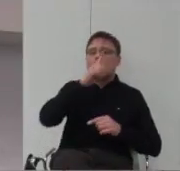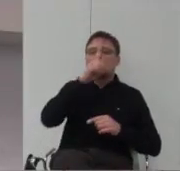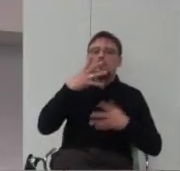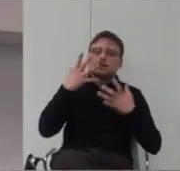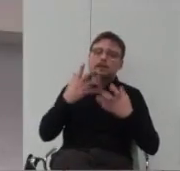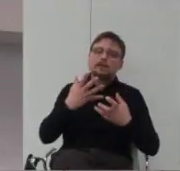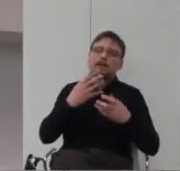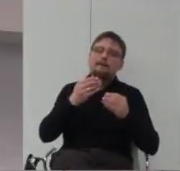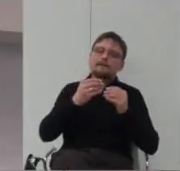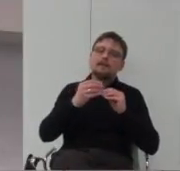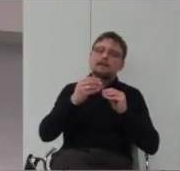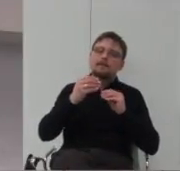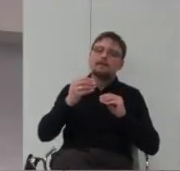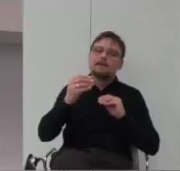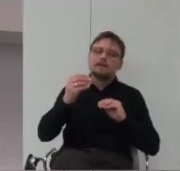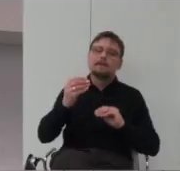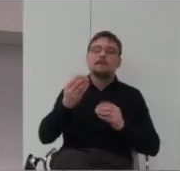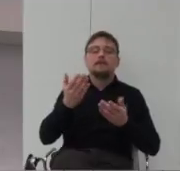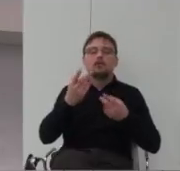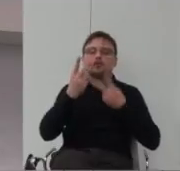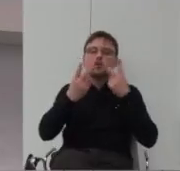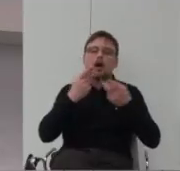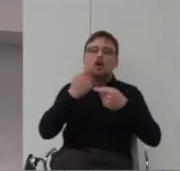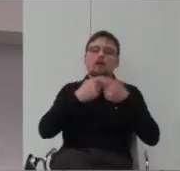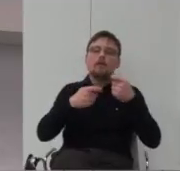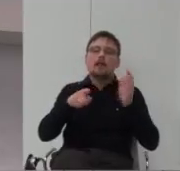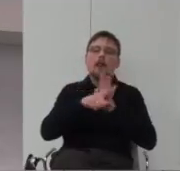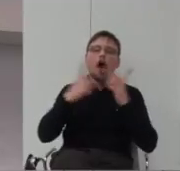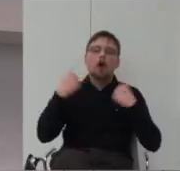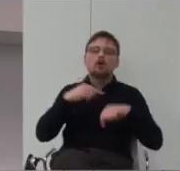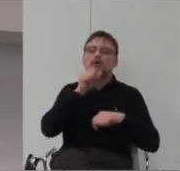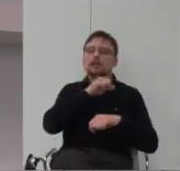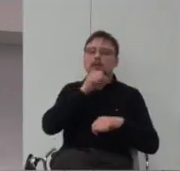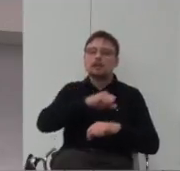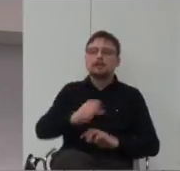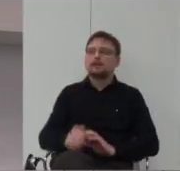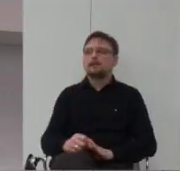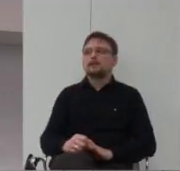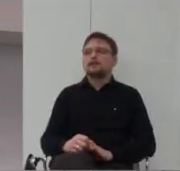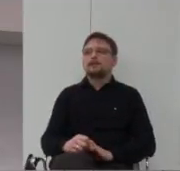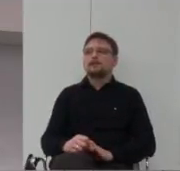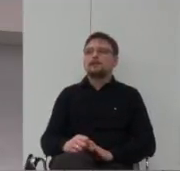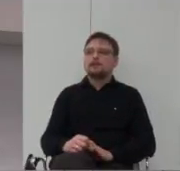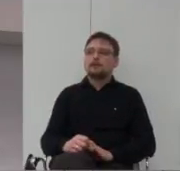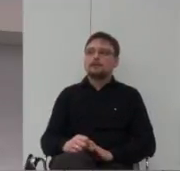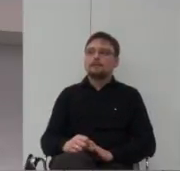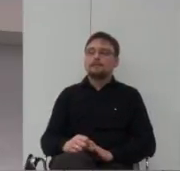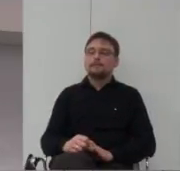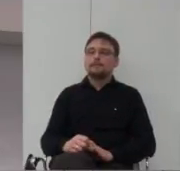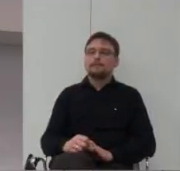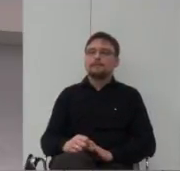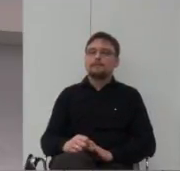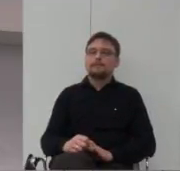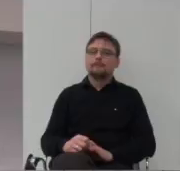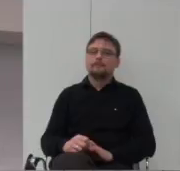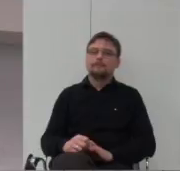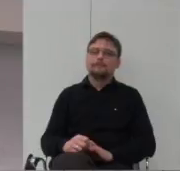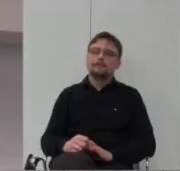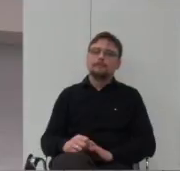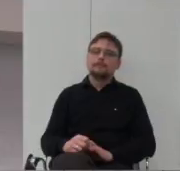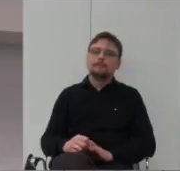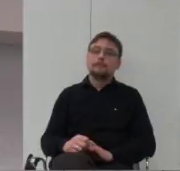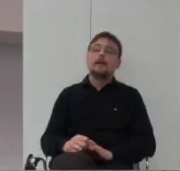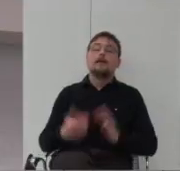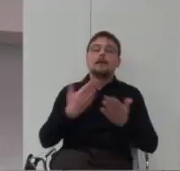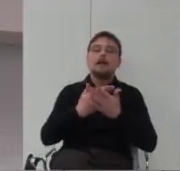poprzez starzenie się społeczeństwa rosło zapotrzebowanie na wszelkie formy zamieszkiwania skierowane dla osób starszych.